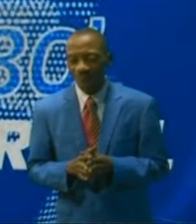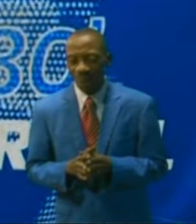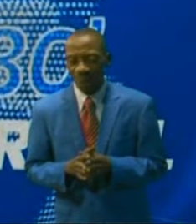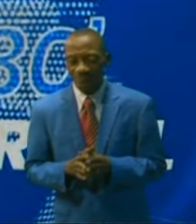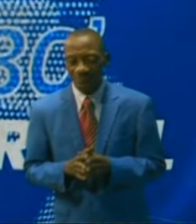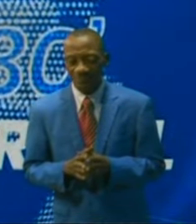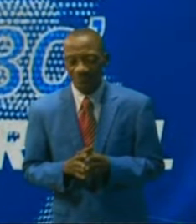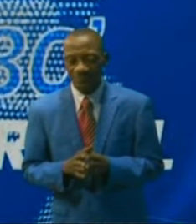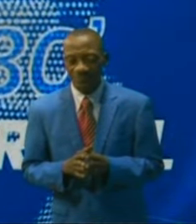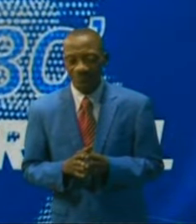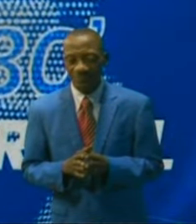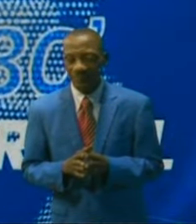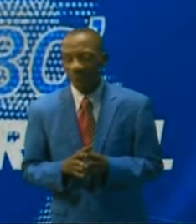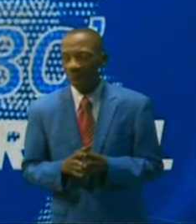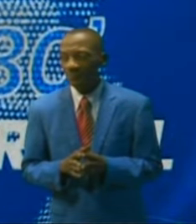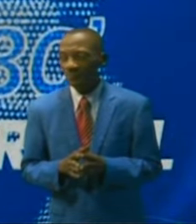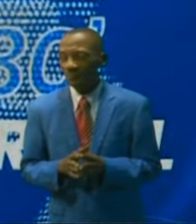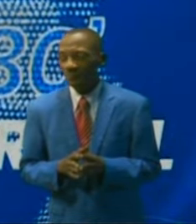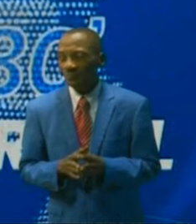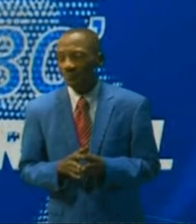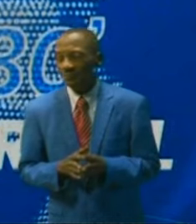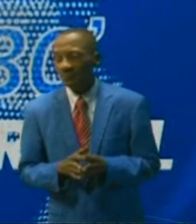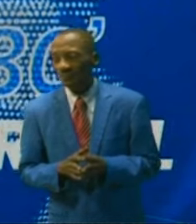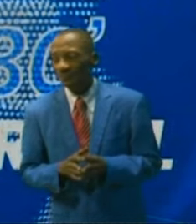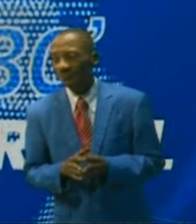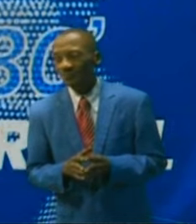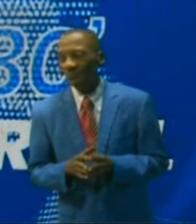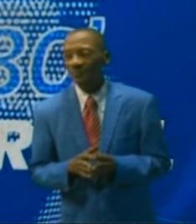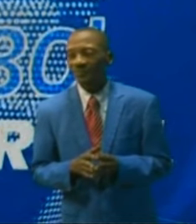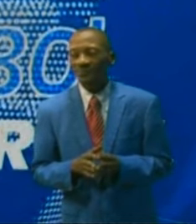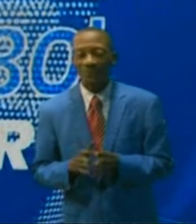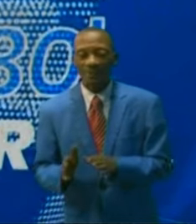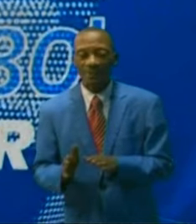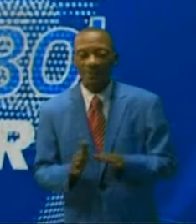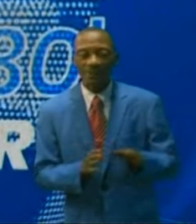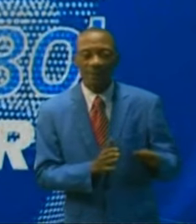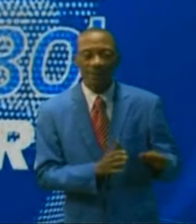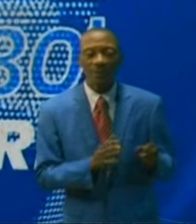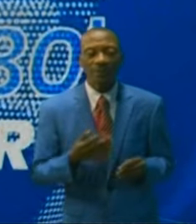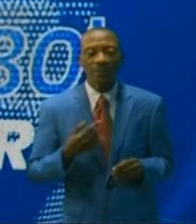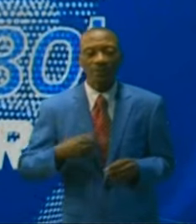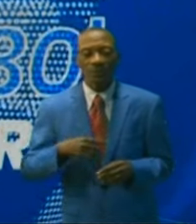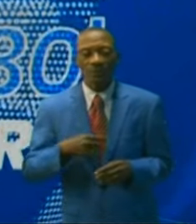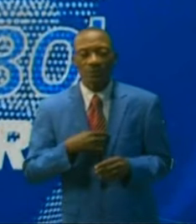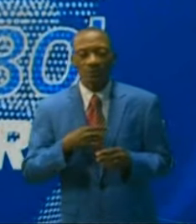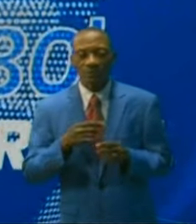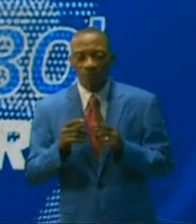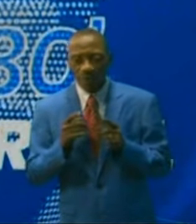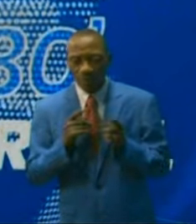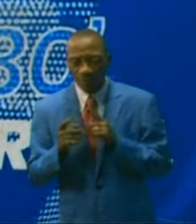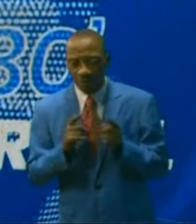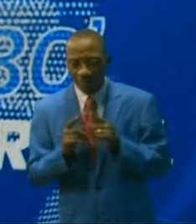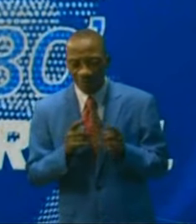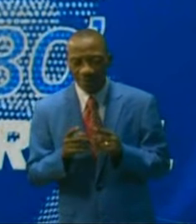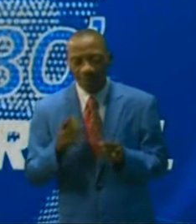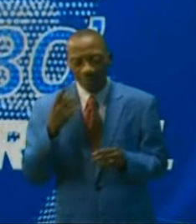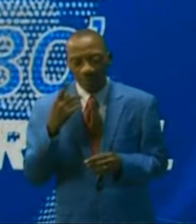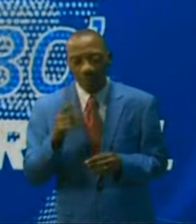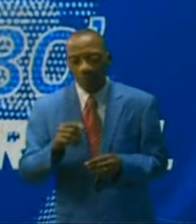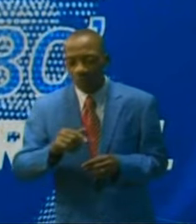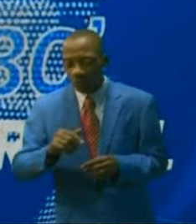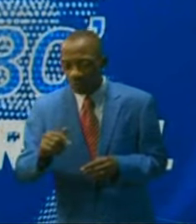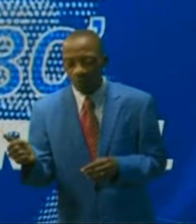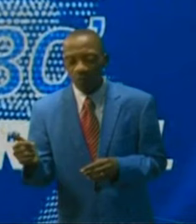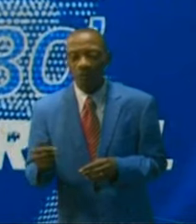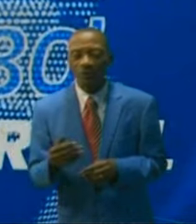Les membres du gouvernement provincial du Kasaï sont en formation depuis hier. Ils renforcent leurs capacités en matière de gouvernance.